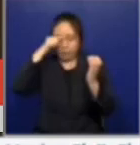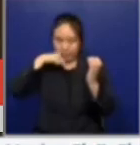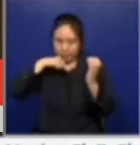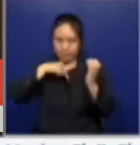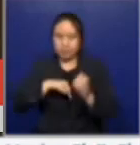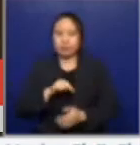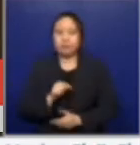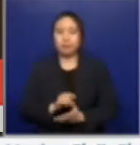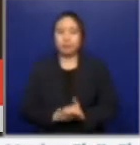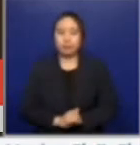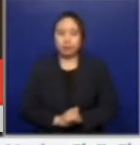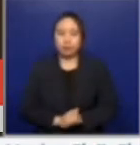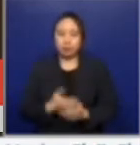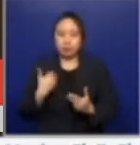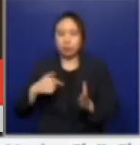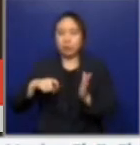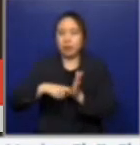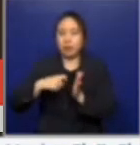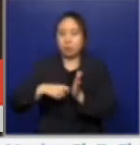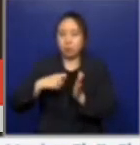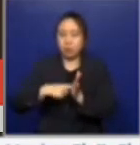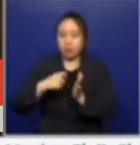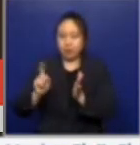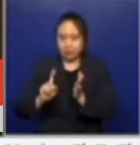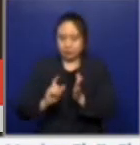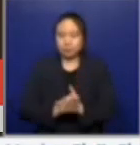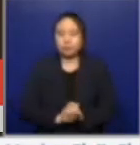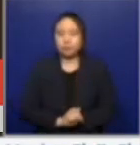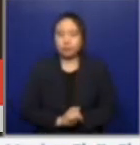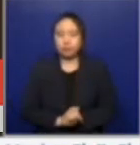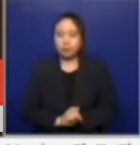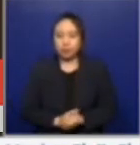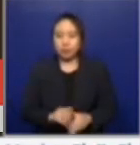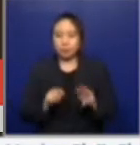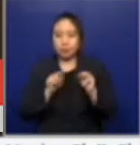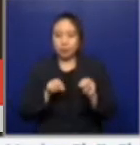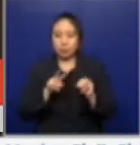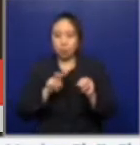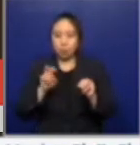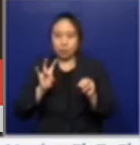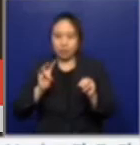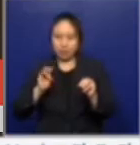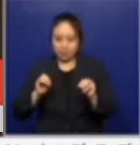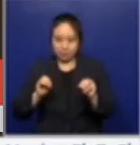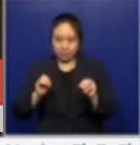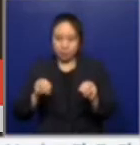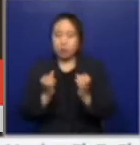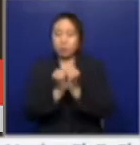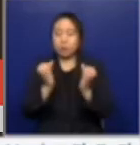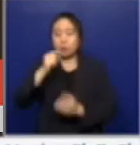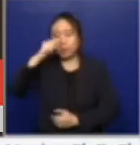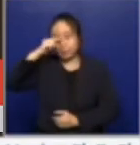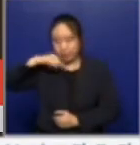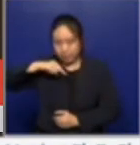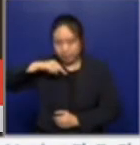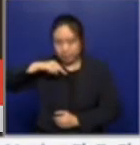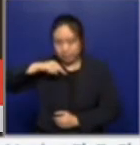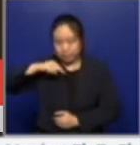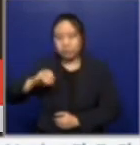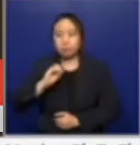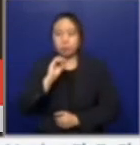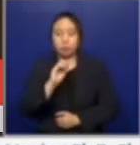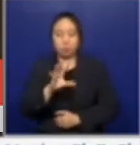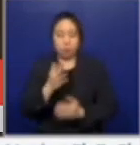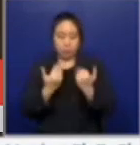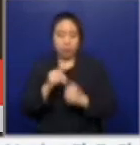การส่วนเหตุผลการที่มาตรา270ของรัฐธรรมนูญแห่งราชอาณาจักรไทยบัญญัติให้วุฒิสภ